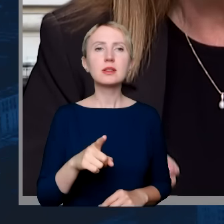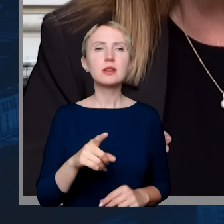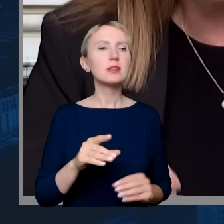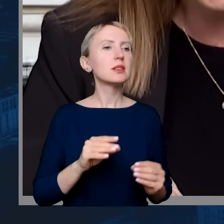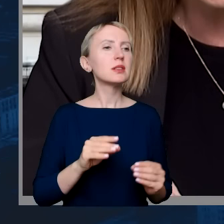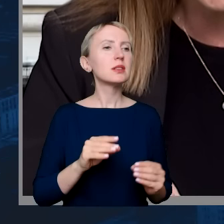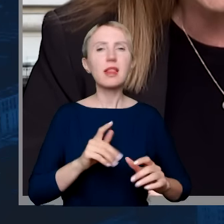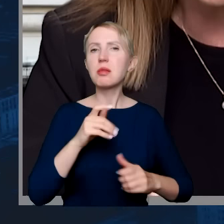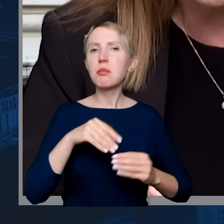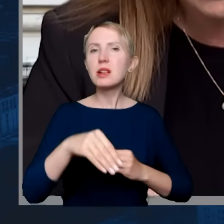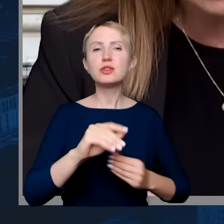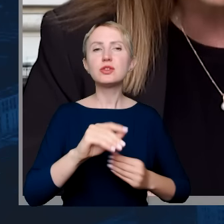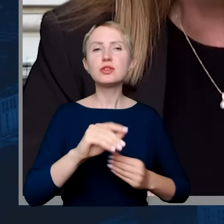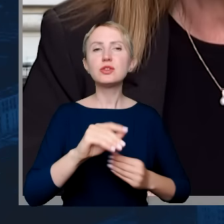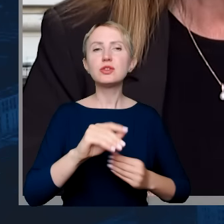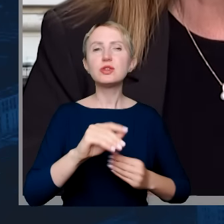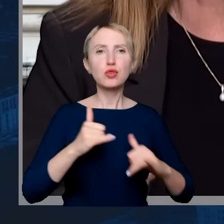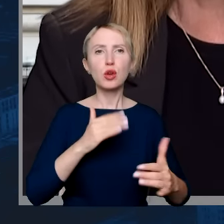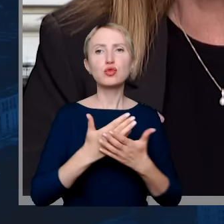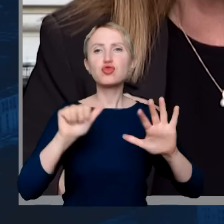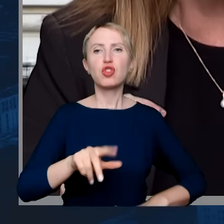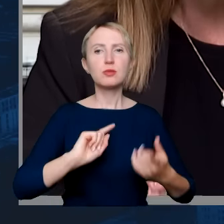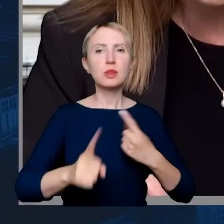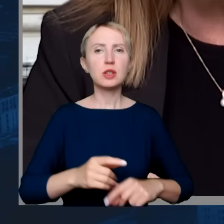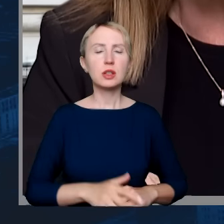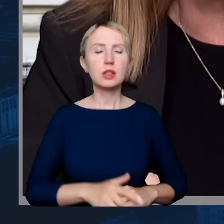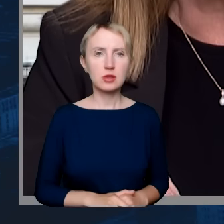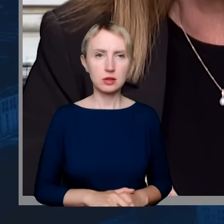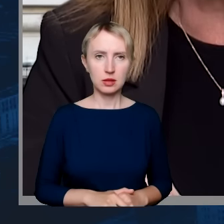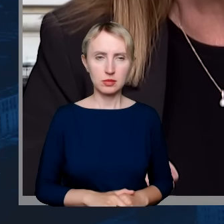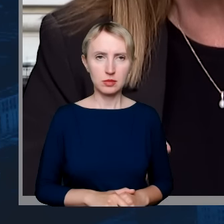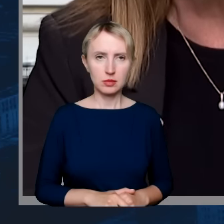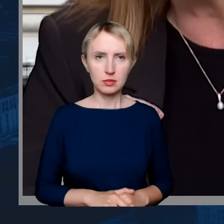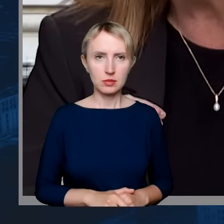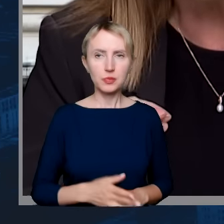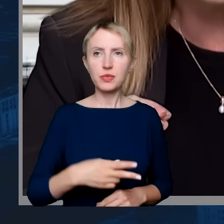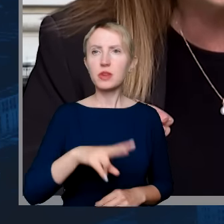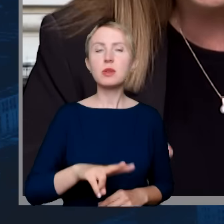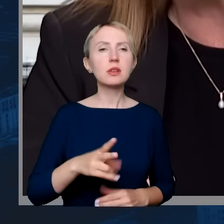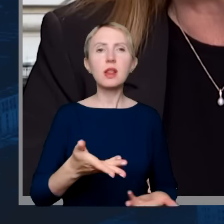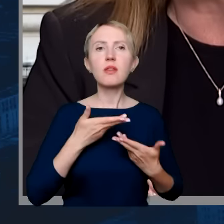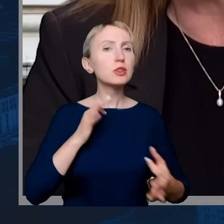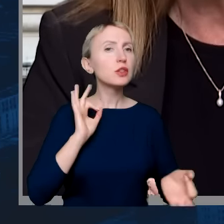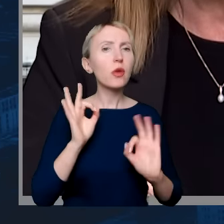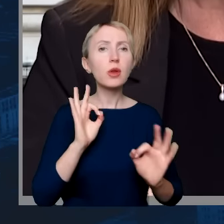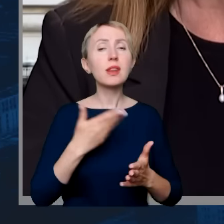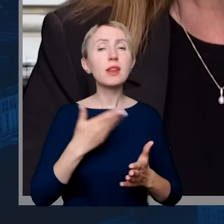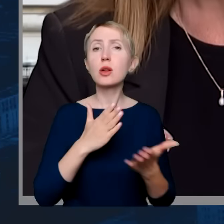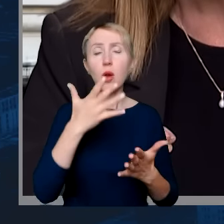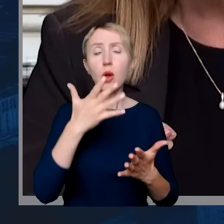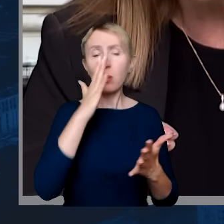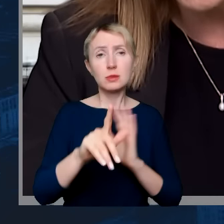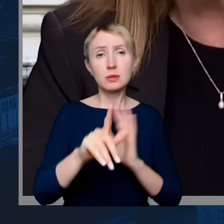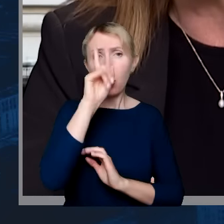działań, rządzicie już ponad pół roku, przez dwa miesiące nie dawaliście informacji nie tylko opinii publicznej, ale